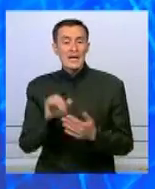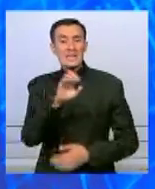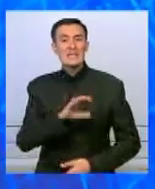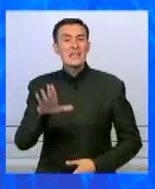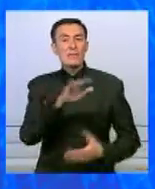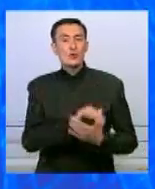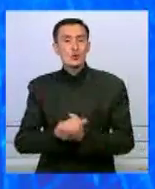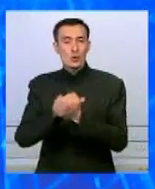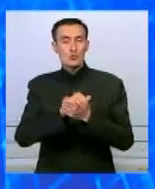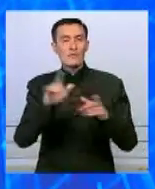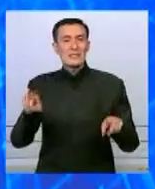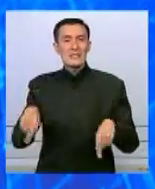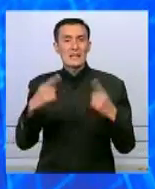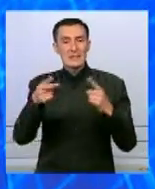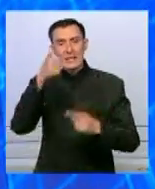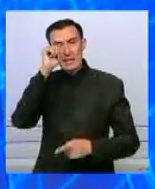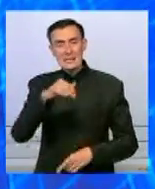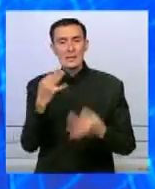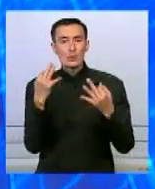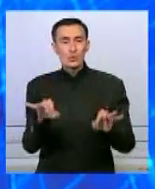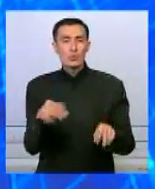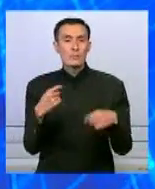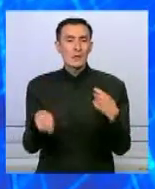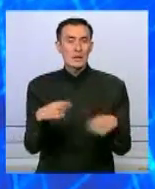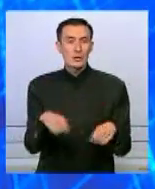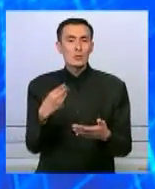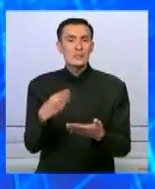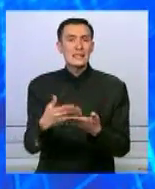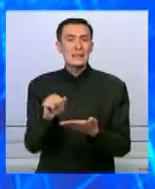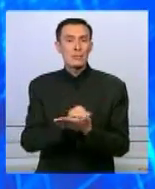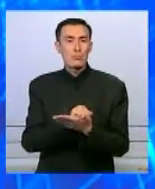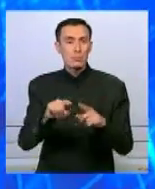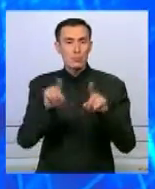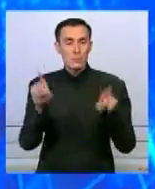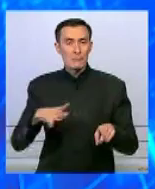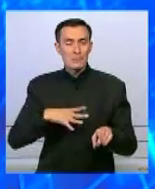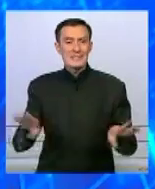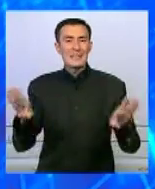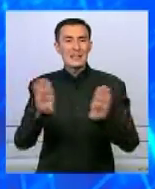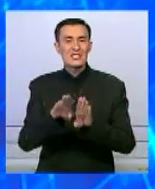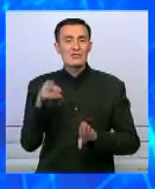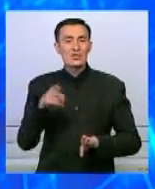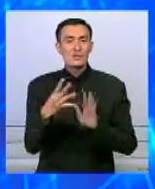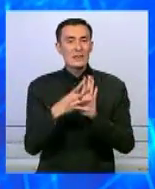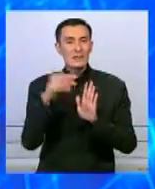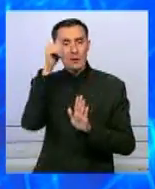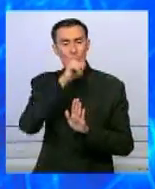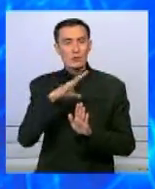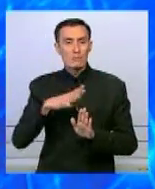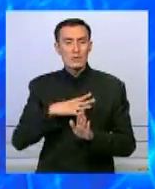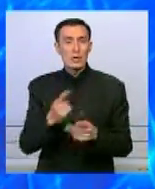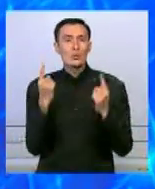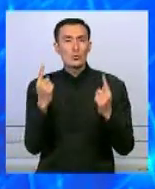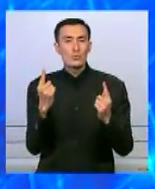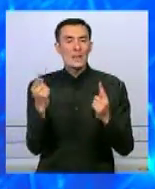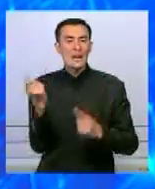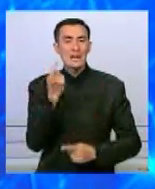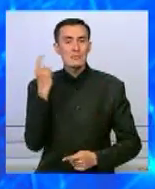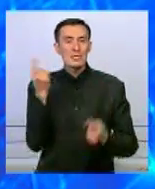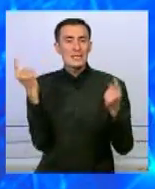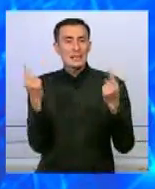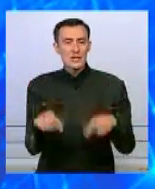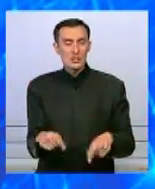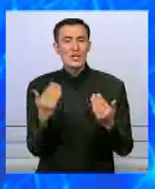Евросоюз может восстановить Греции доступ к рынку ценных бумаг. Он был закрыт с 2009 года, когда страна переживала серьезный экономический